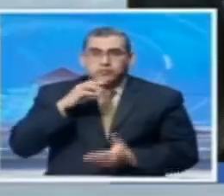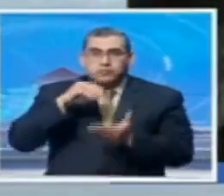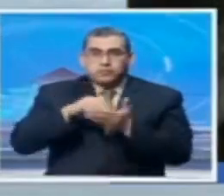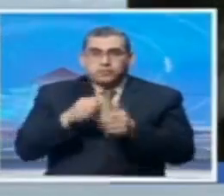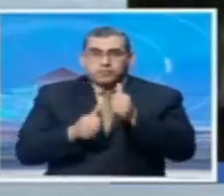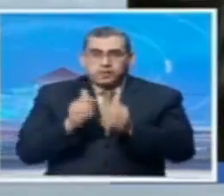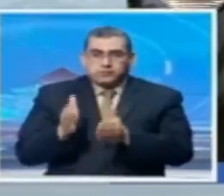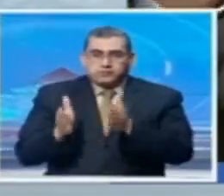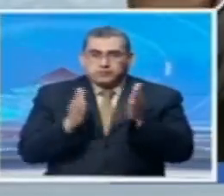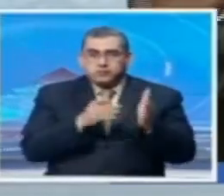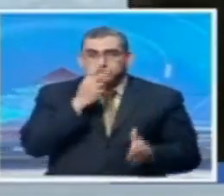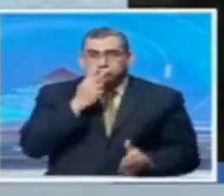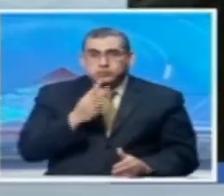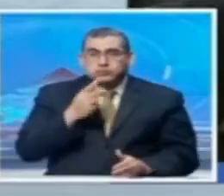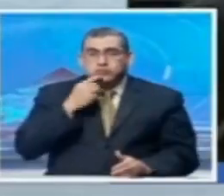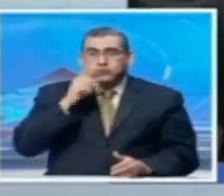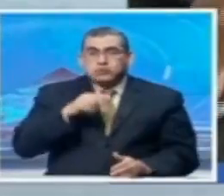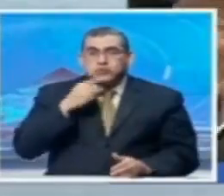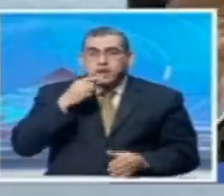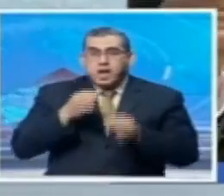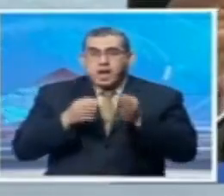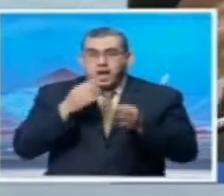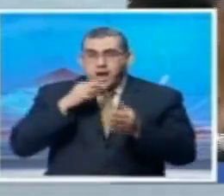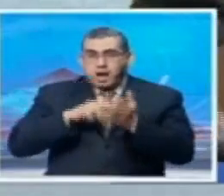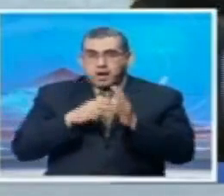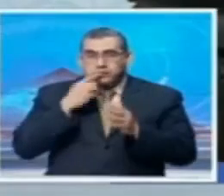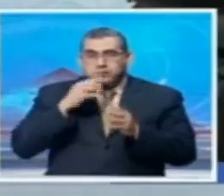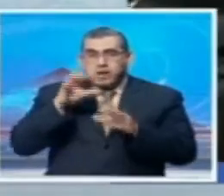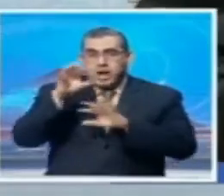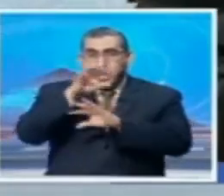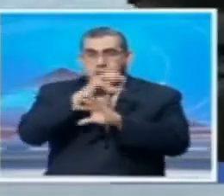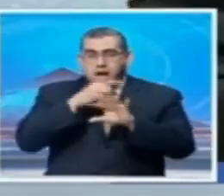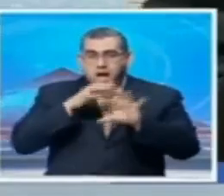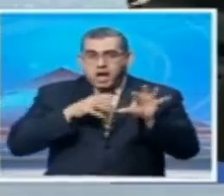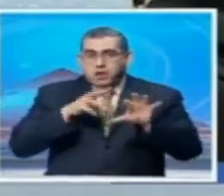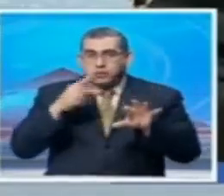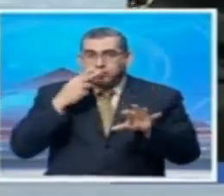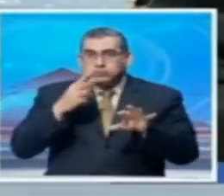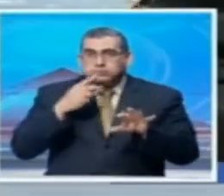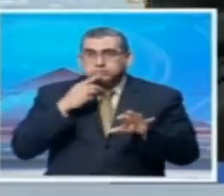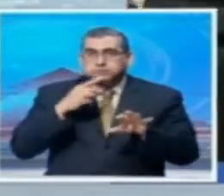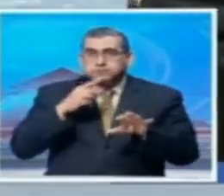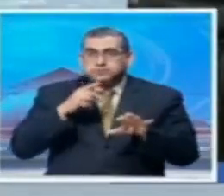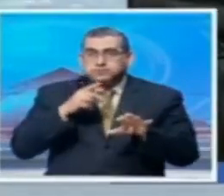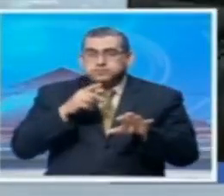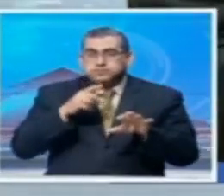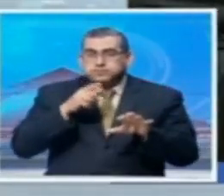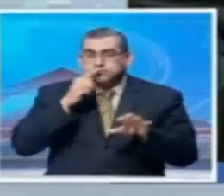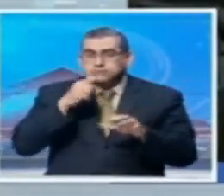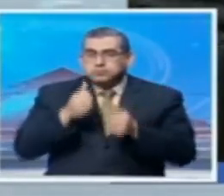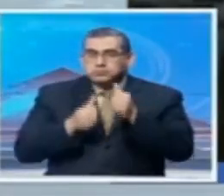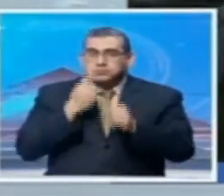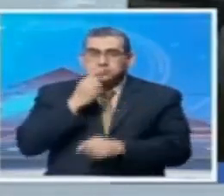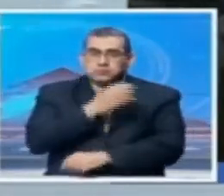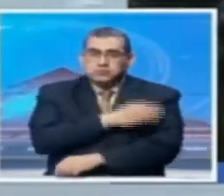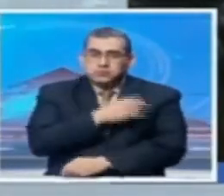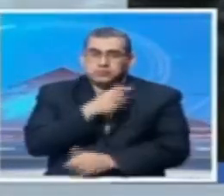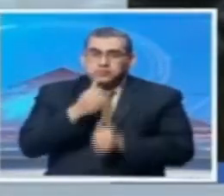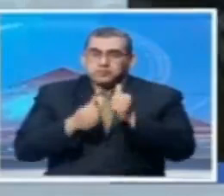امتحان. وبالنسبة للأحياء يعني تطورت العملية وبقت أفضل بعد معالجة السيستم بتاع